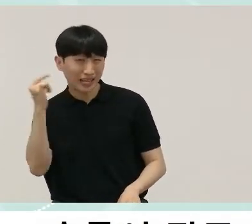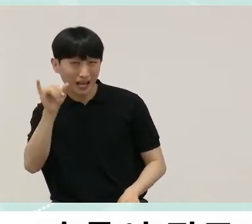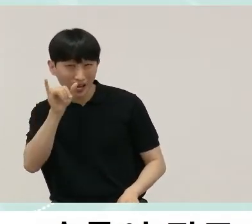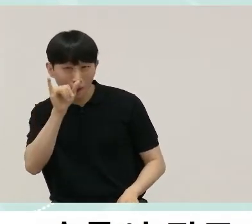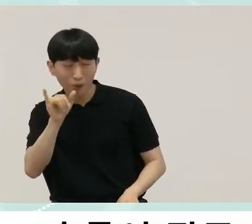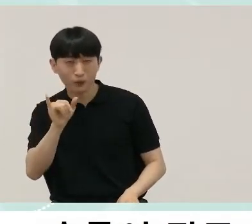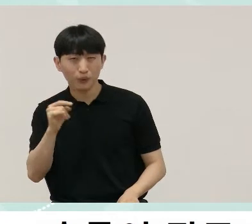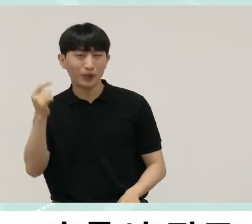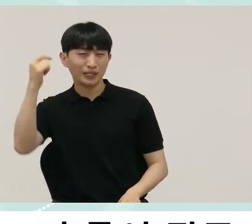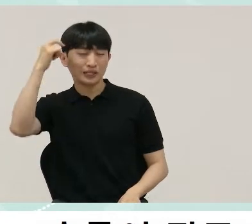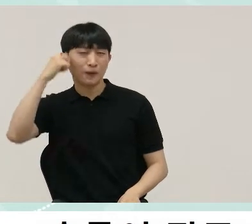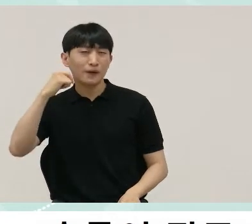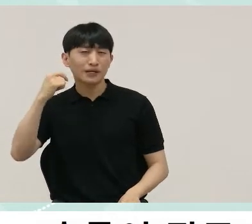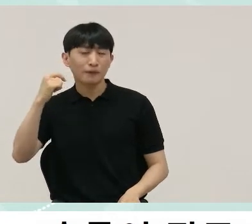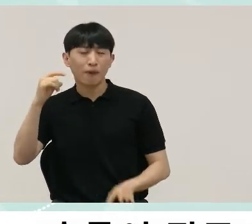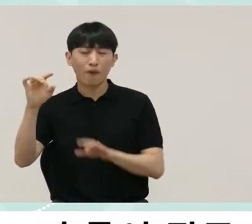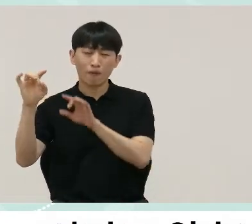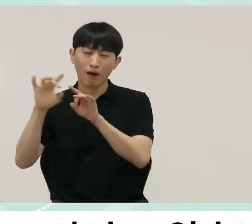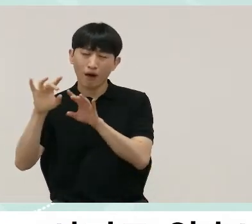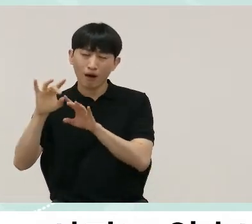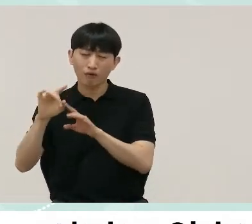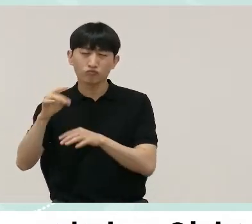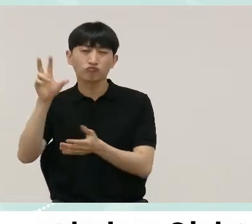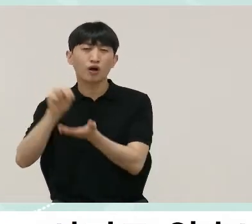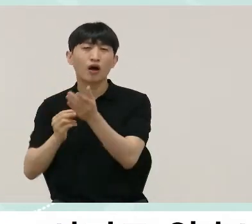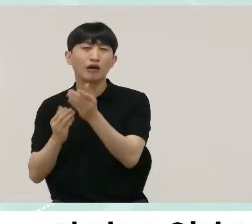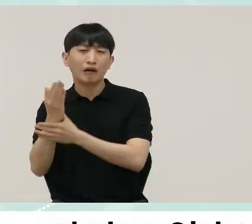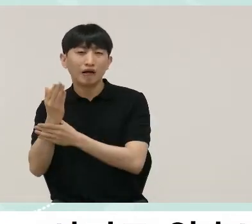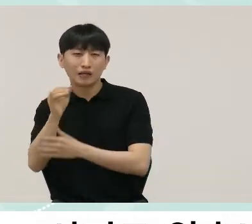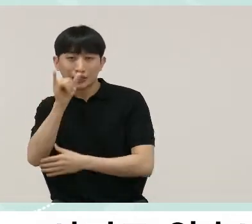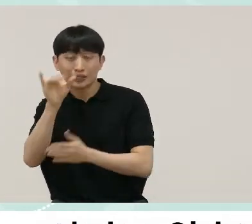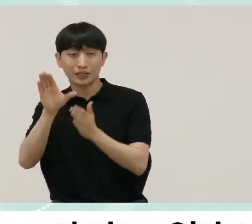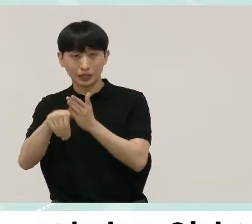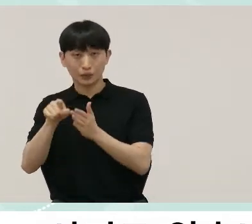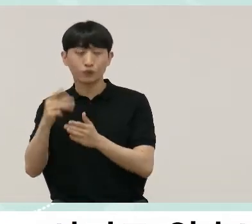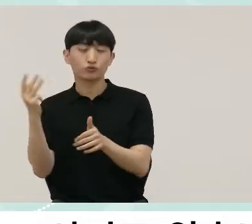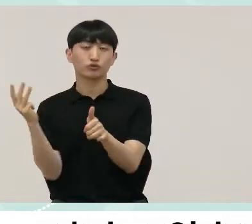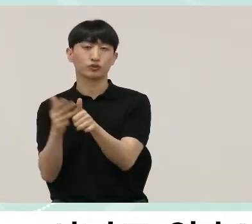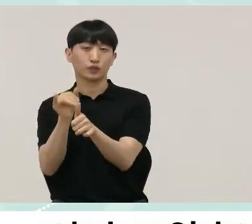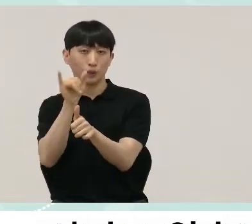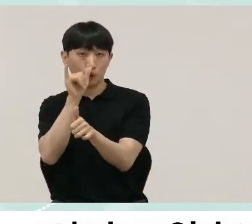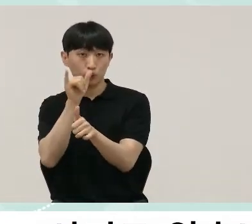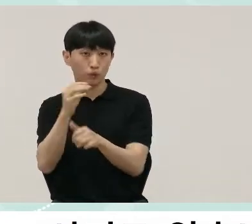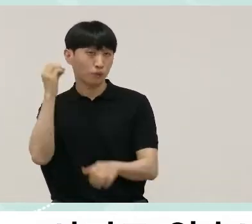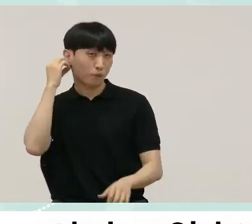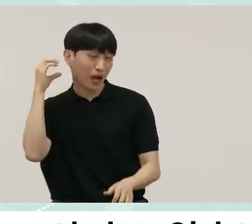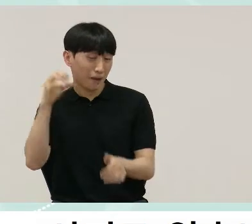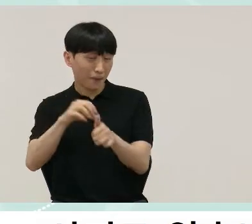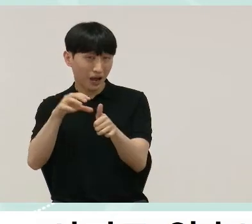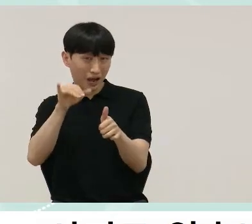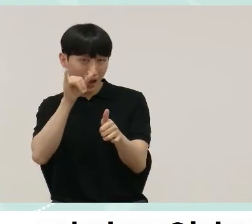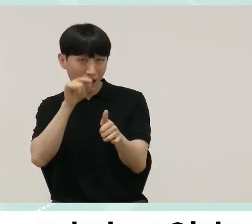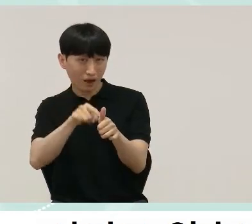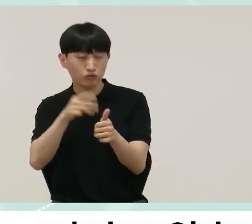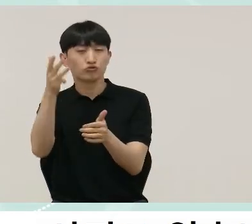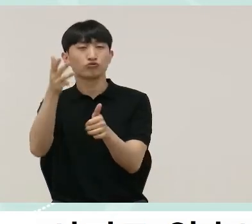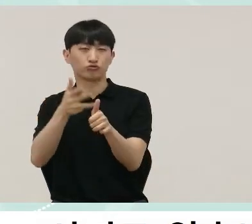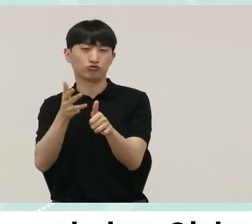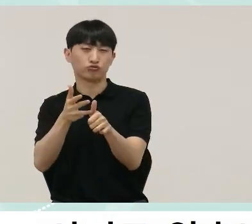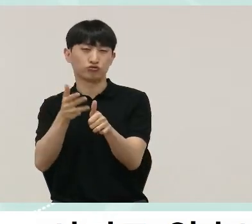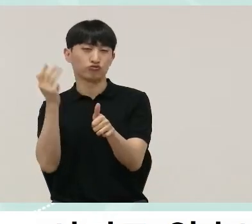청신경 병증에서도 수술을 하기 시작했고 종양이 있는 경우에도 종양 제거와 더불어 인공화호 수술을 시도하고